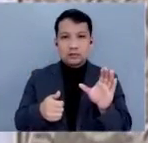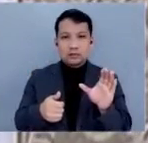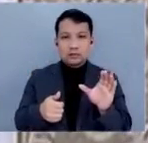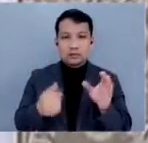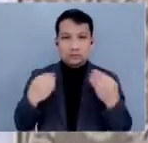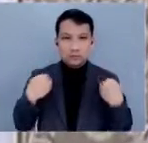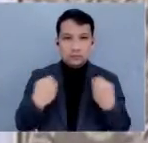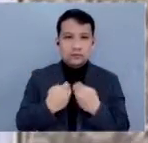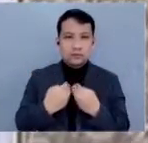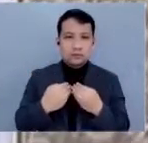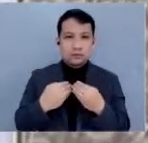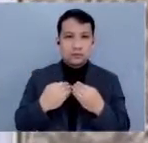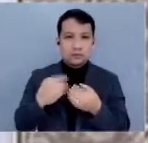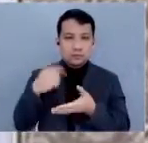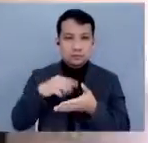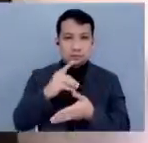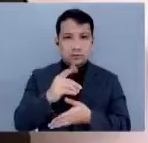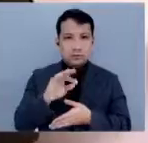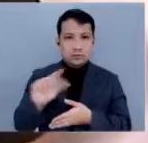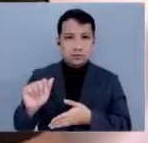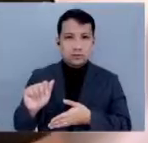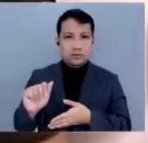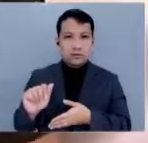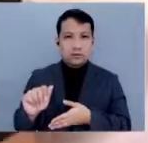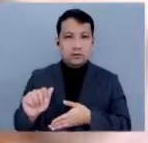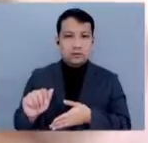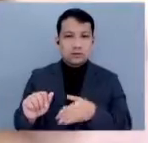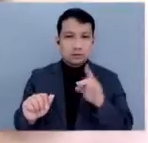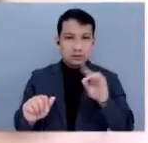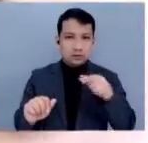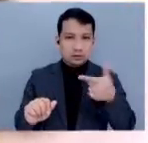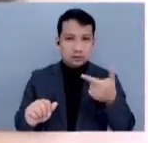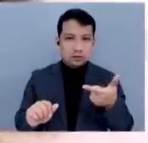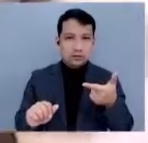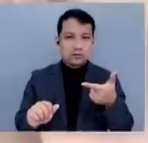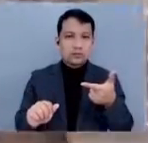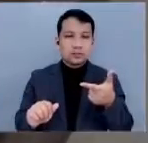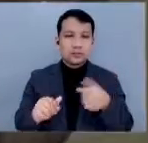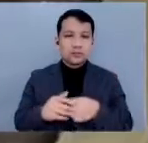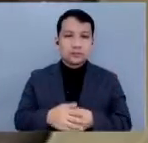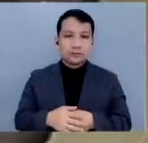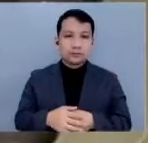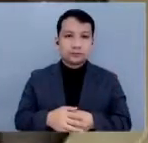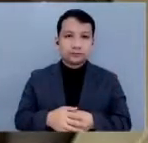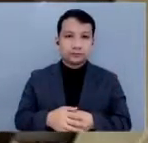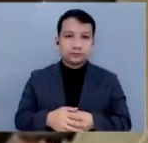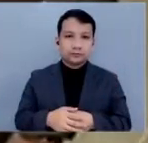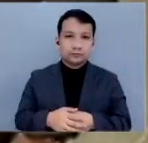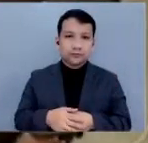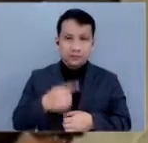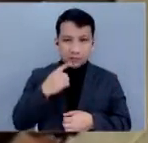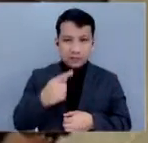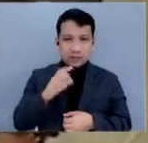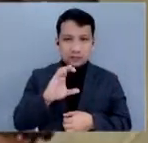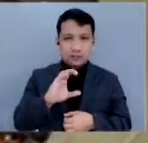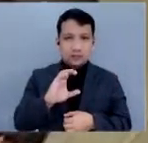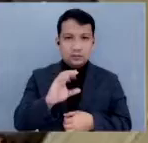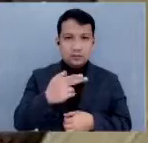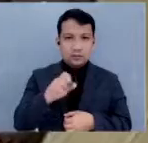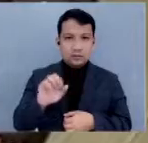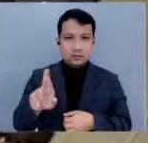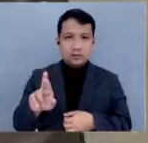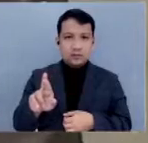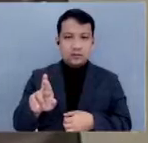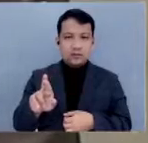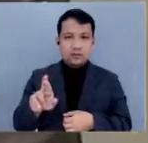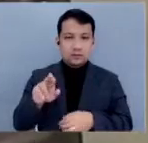mga kalihim ng Department of Foreign Affairs at Department of the Interior and Local Government. Ayon sa CHR, hindi sila nakonsulta